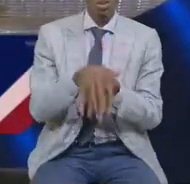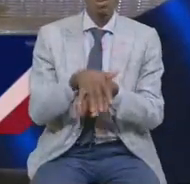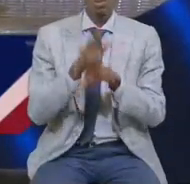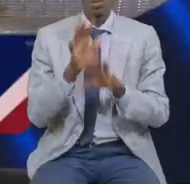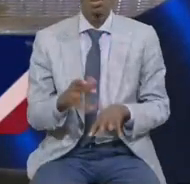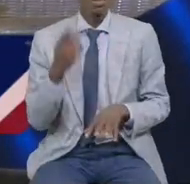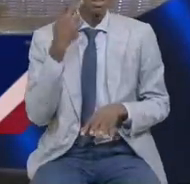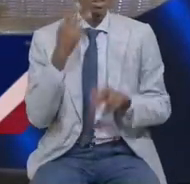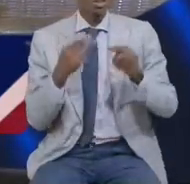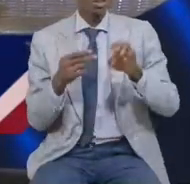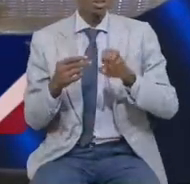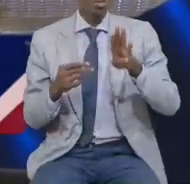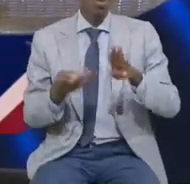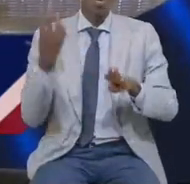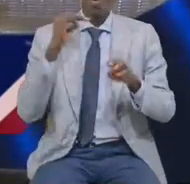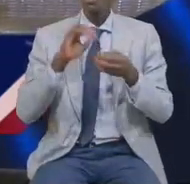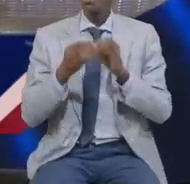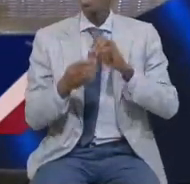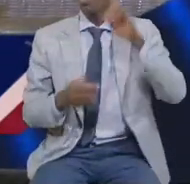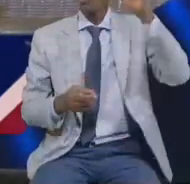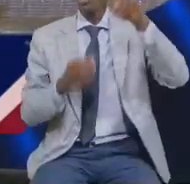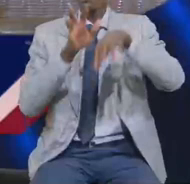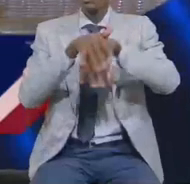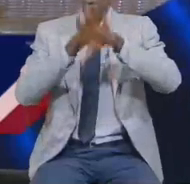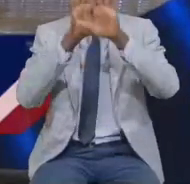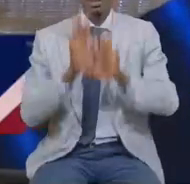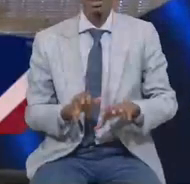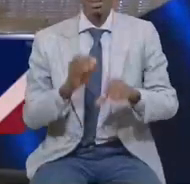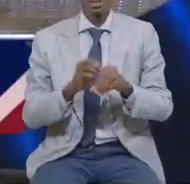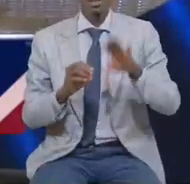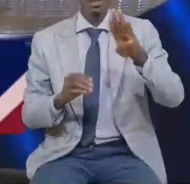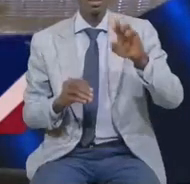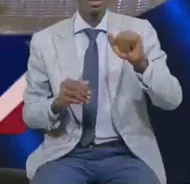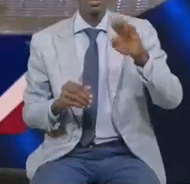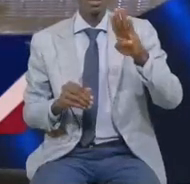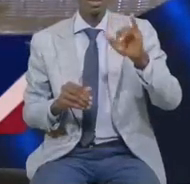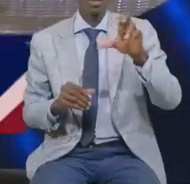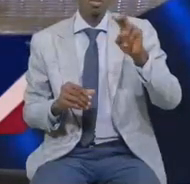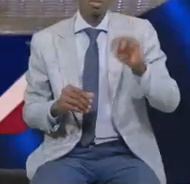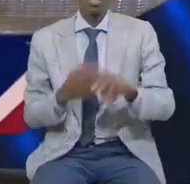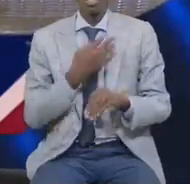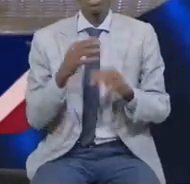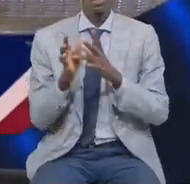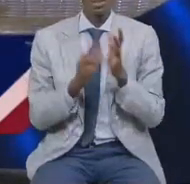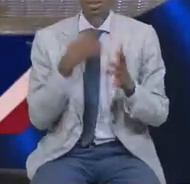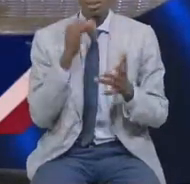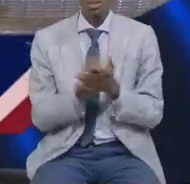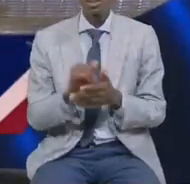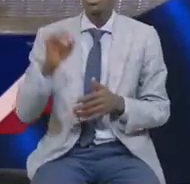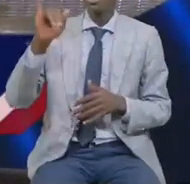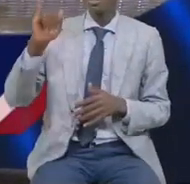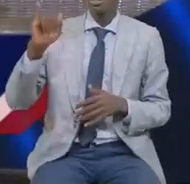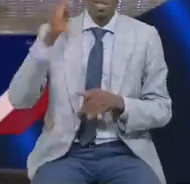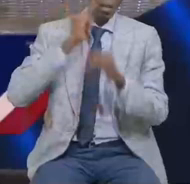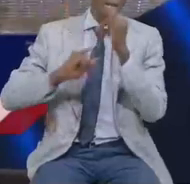vous. Et Nebuchadnezzar est le grand hypocrite à Babylone. Et Jésus a dit, Esaïe a bien prophétisé